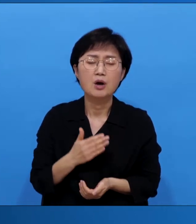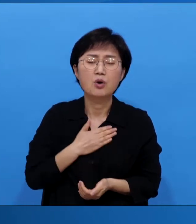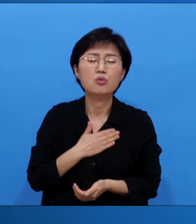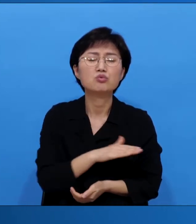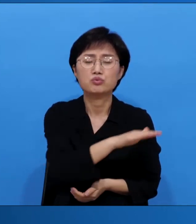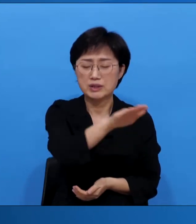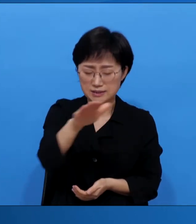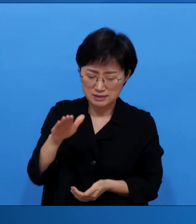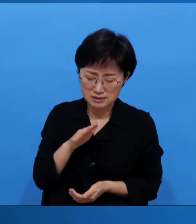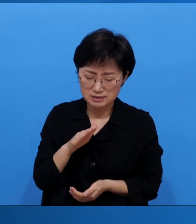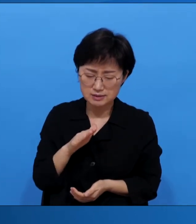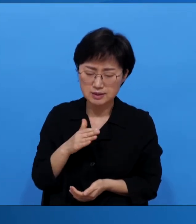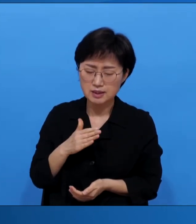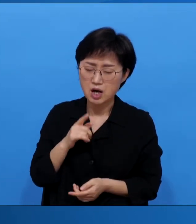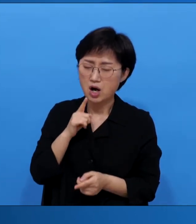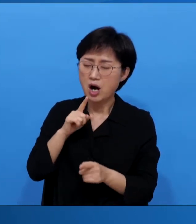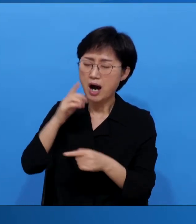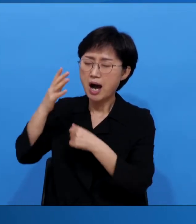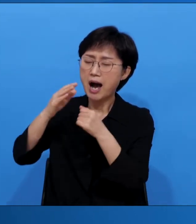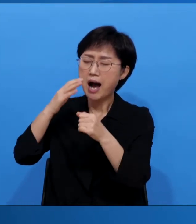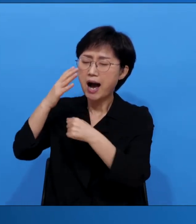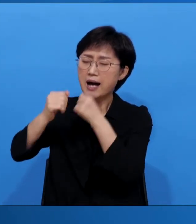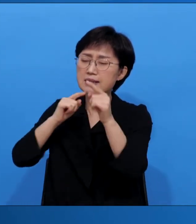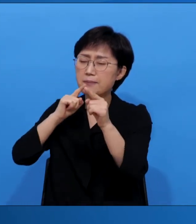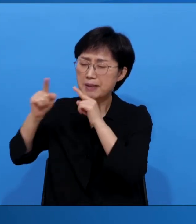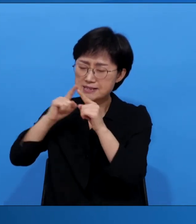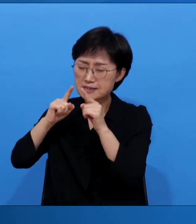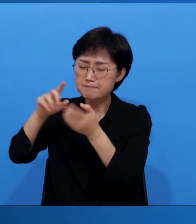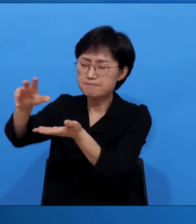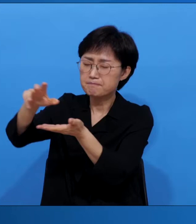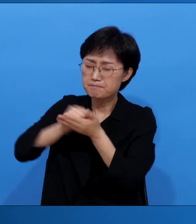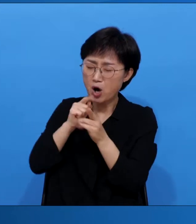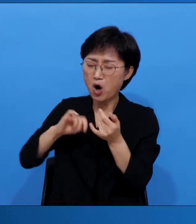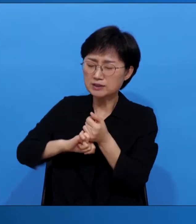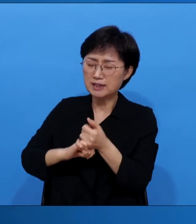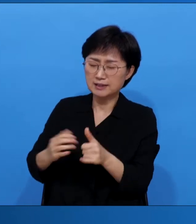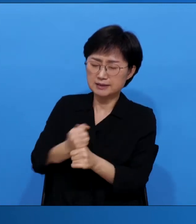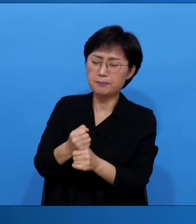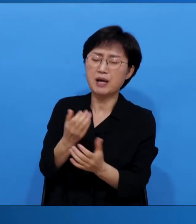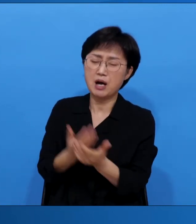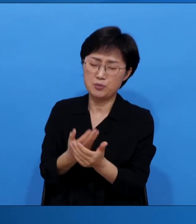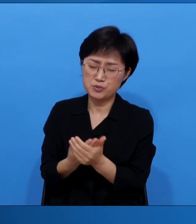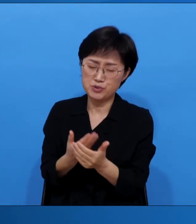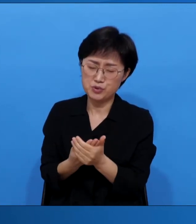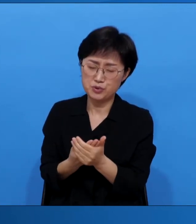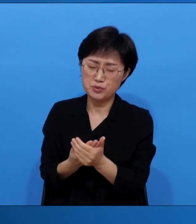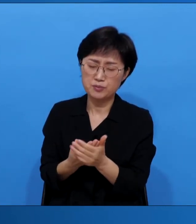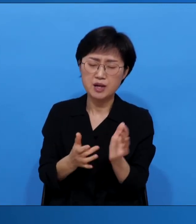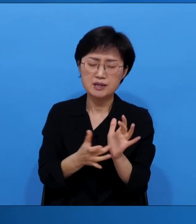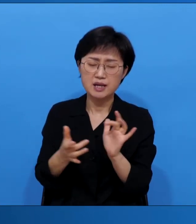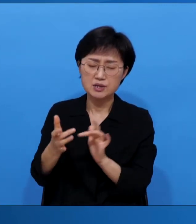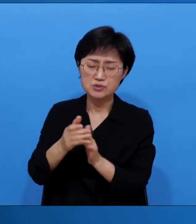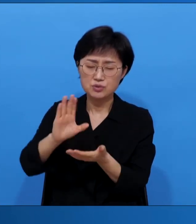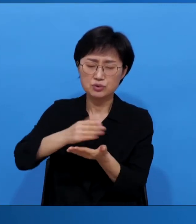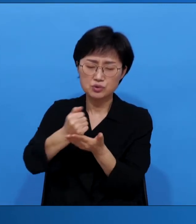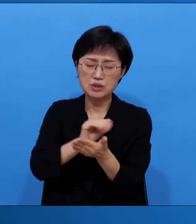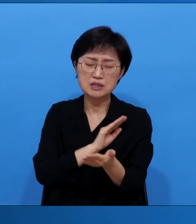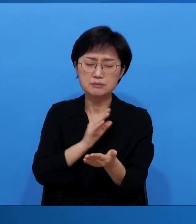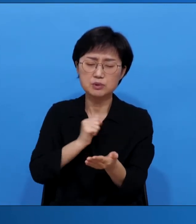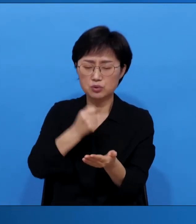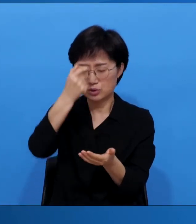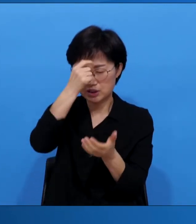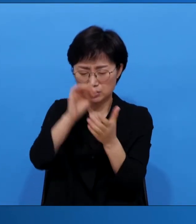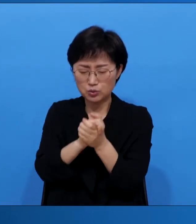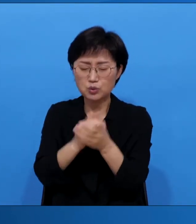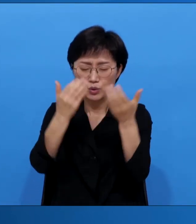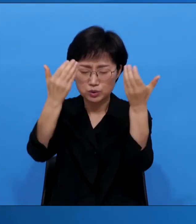우리의 언약이 되게 해 주옵소서. May this now become our covenant. 예수 그리스도 이름으로 기도하옵나이다.